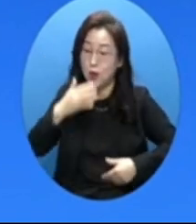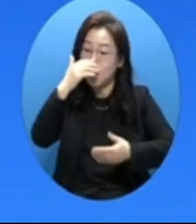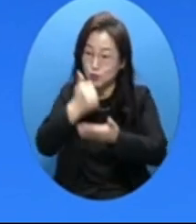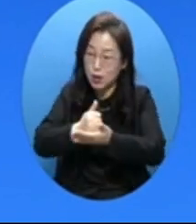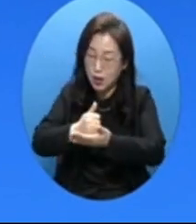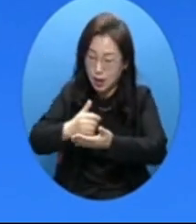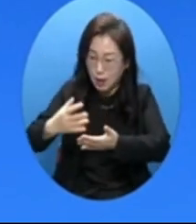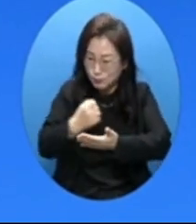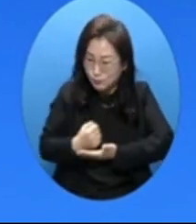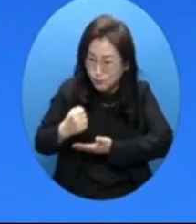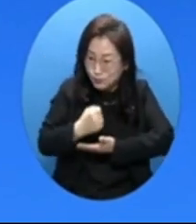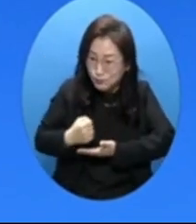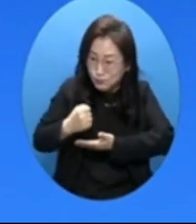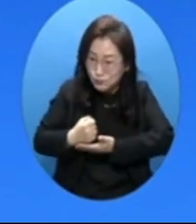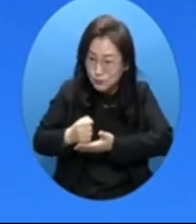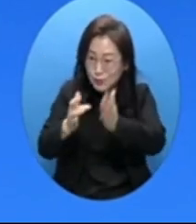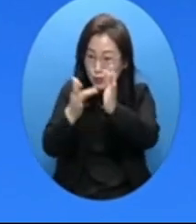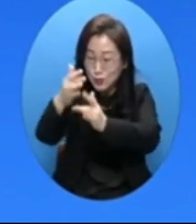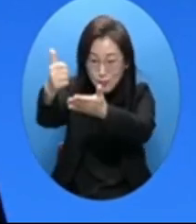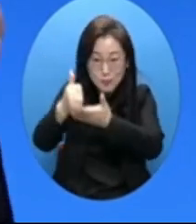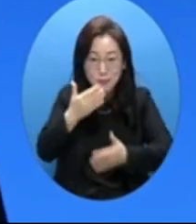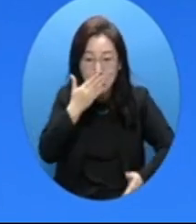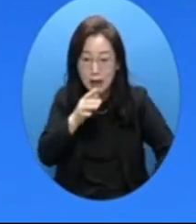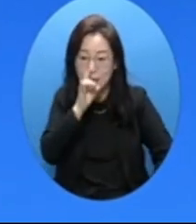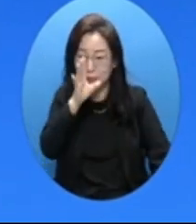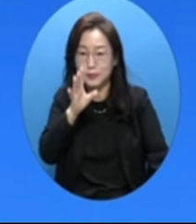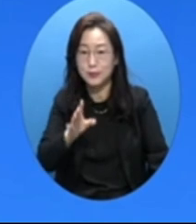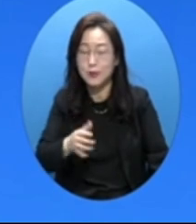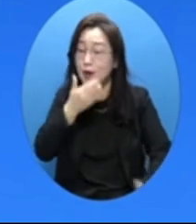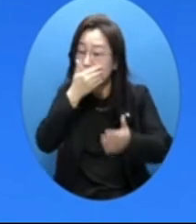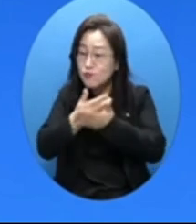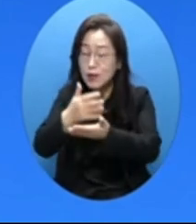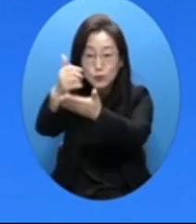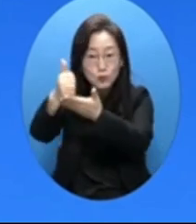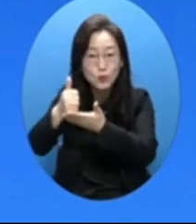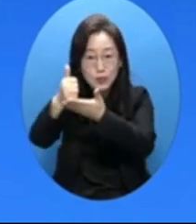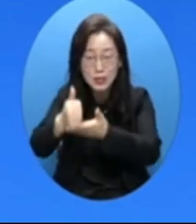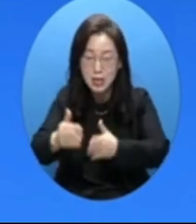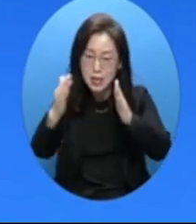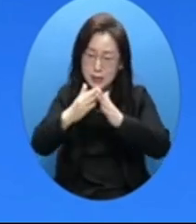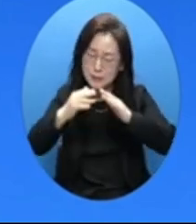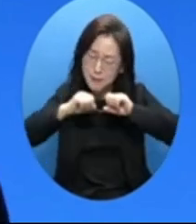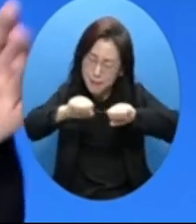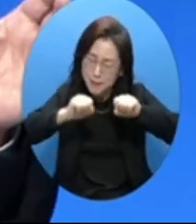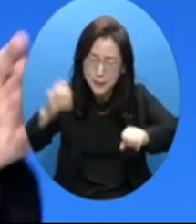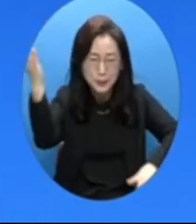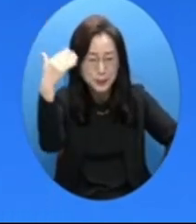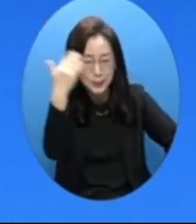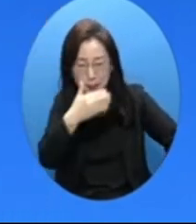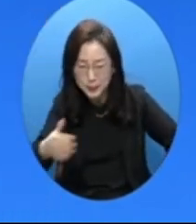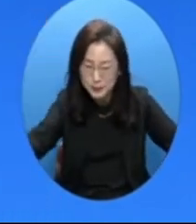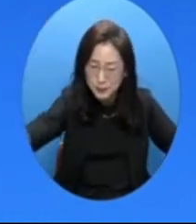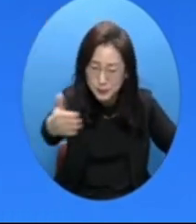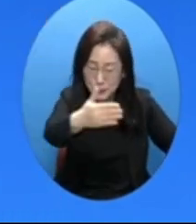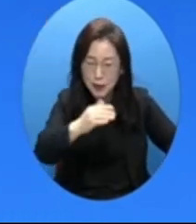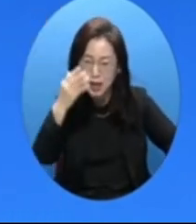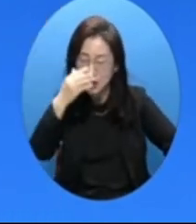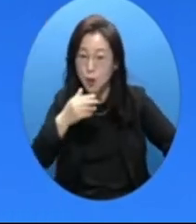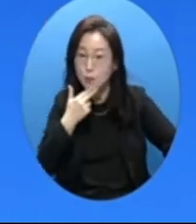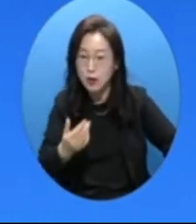가진 대로 주님을 맞이할 수가 없습니다 귀한 손님이 오는데 집안 청소도 안 해놓고 쓰레기가 널려 있는 그